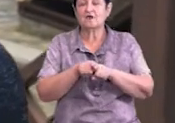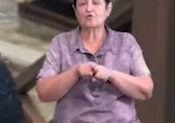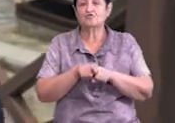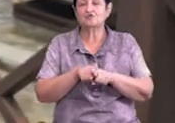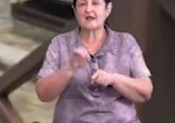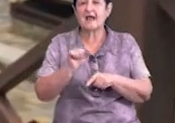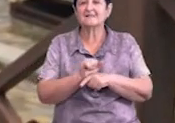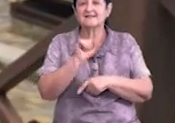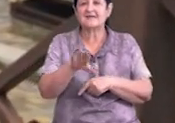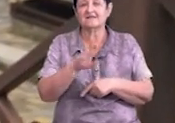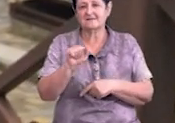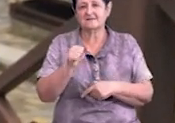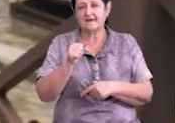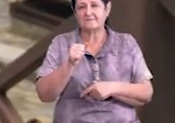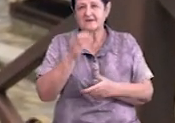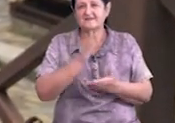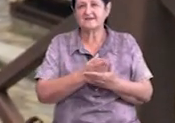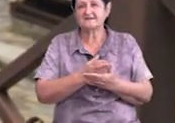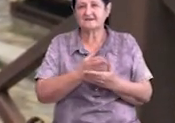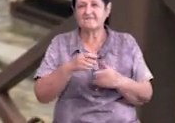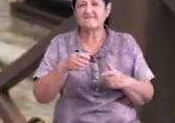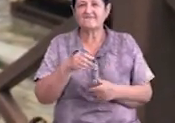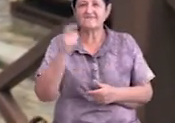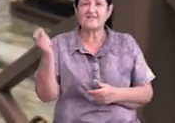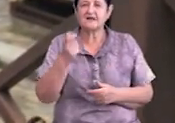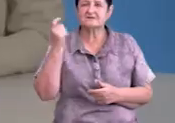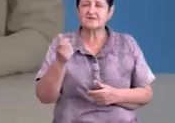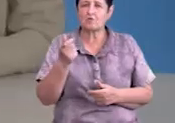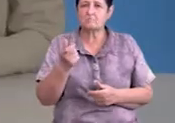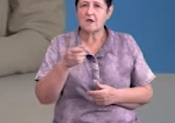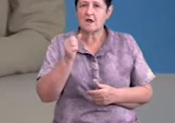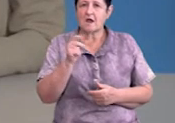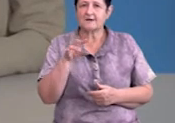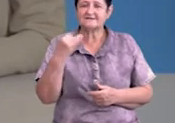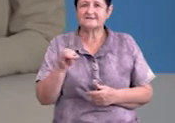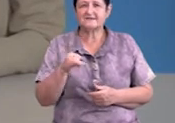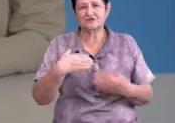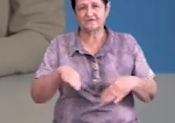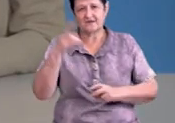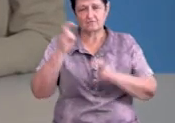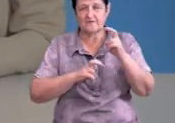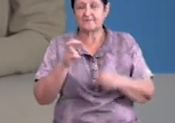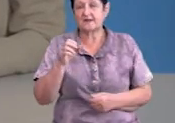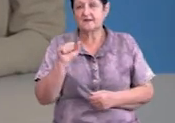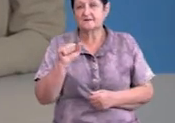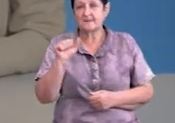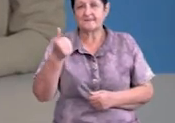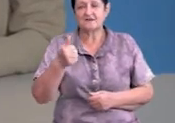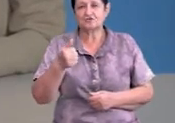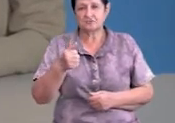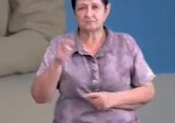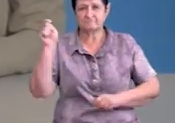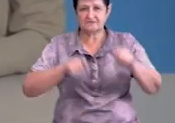міського голови є власником акцій чернігівської швейної фабрики «Елегант». Напередодні ж, на першій частині з'їзду «Слуги